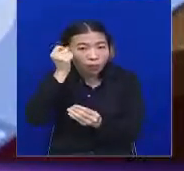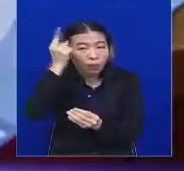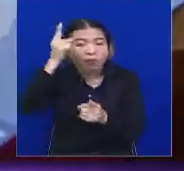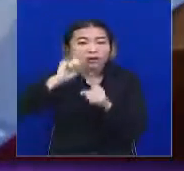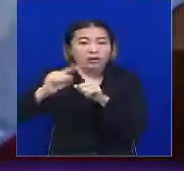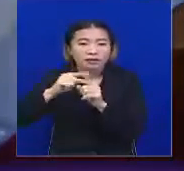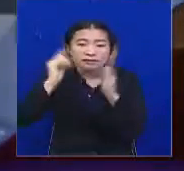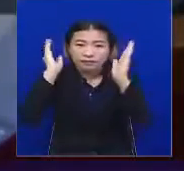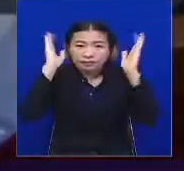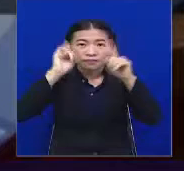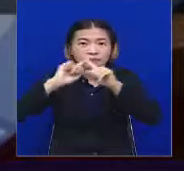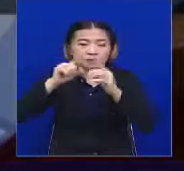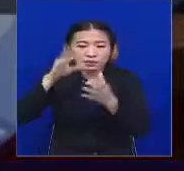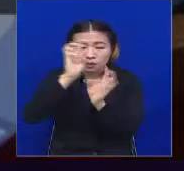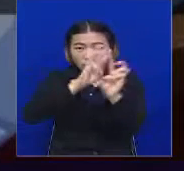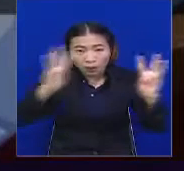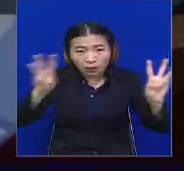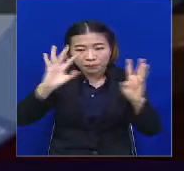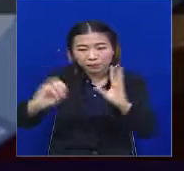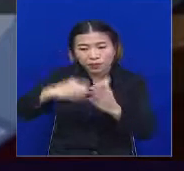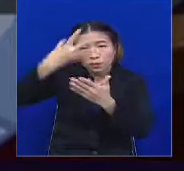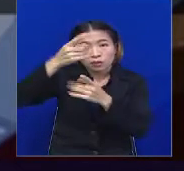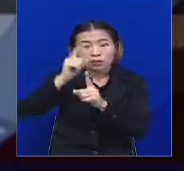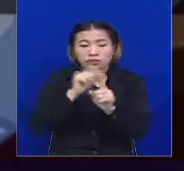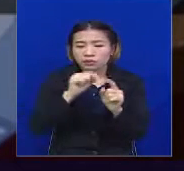นูญฉบับเต็มได้จากเว็บไซต์